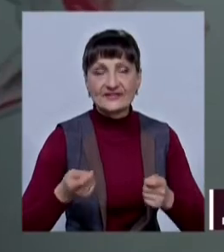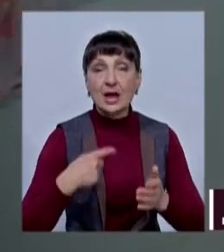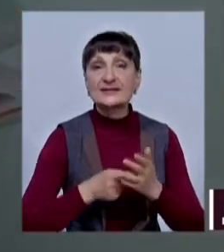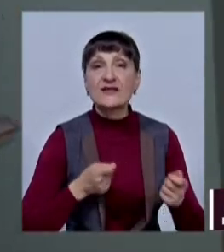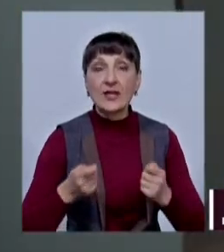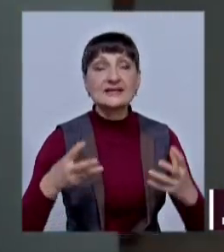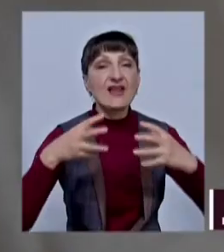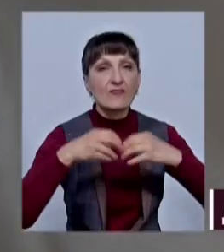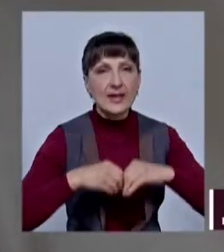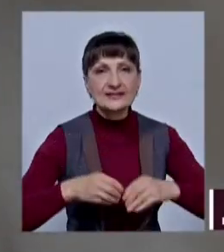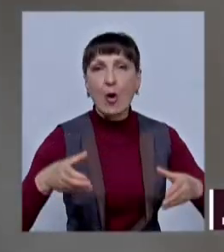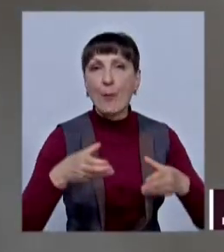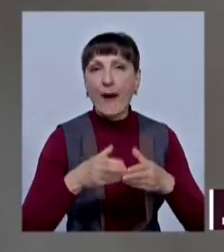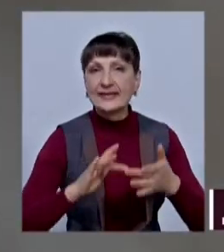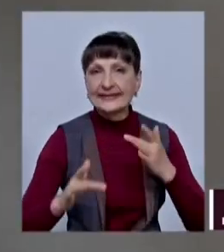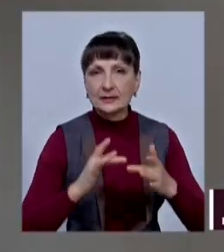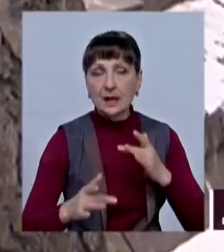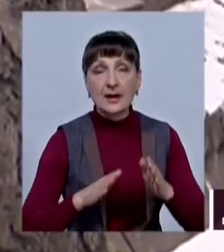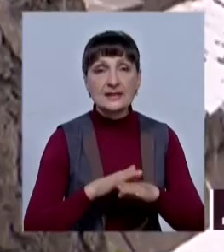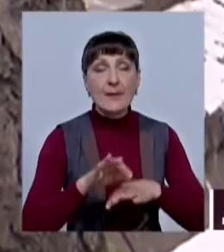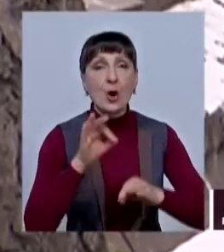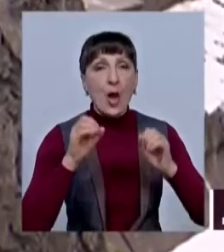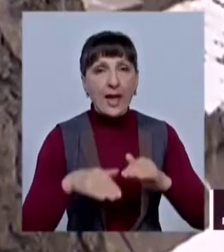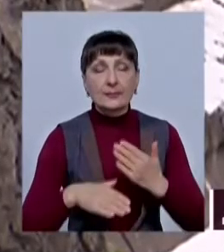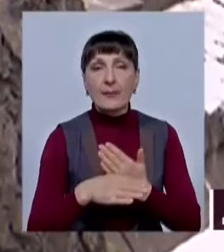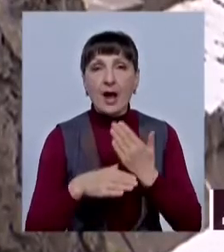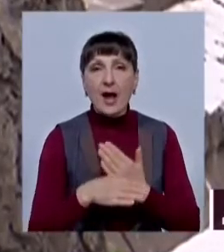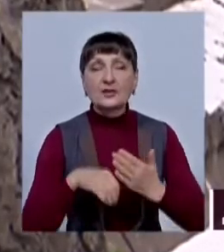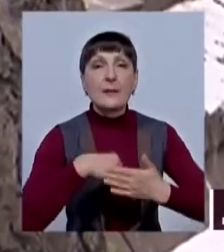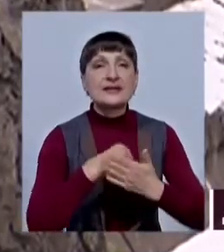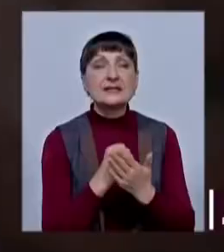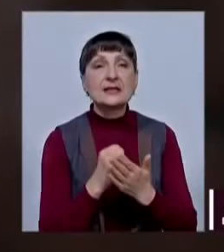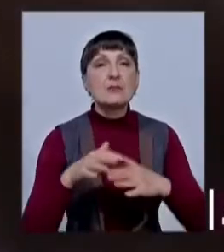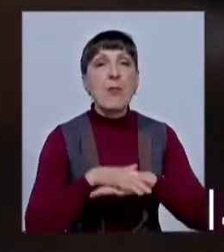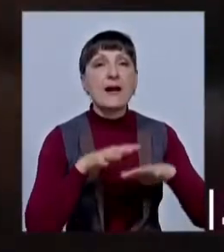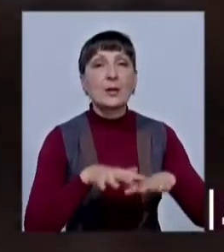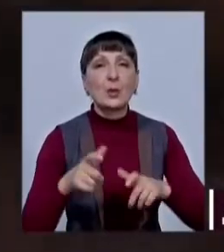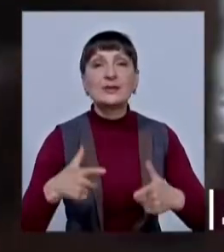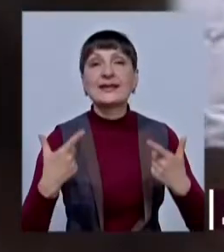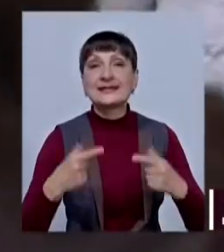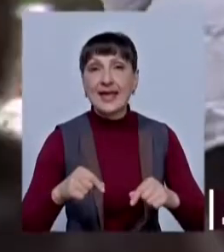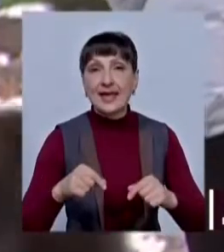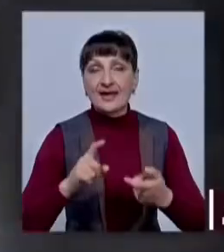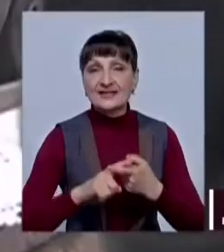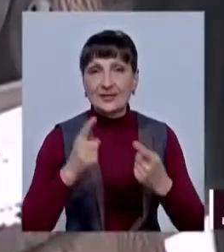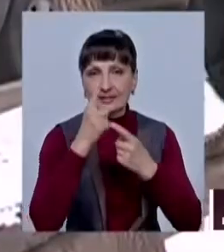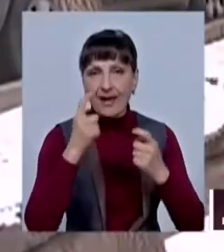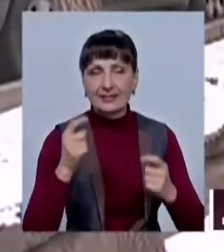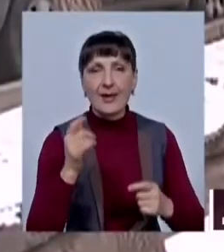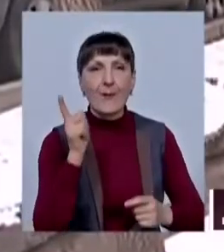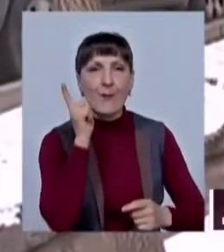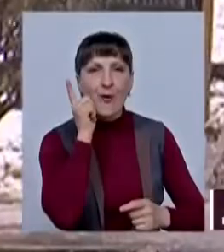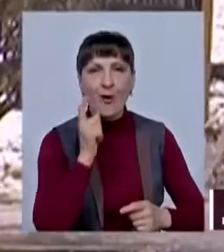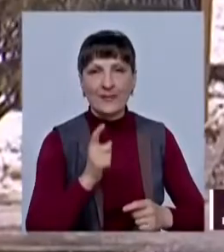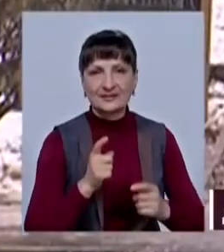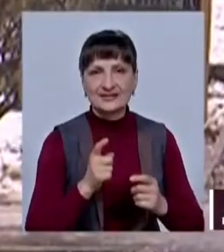власти совместно с IT-компаниями реализовали проекты, которые позволяют определить места массового скопления людей на основе данных мобильных операторов